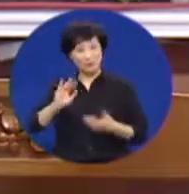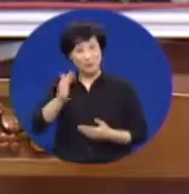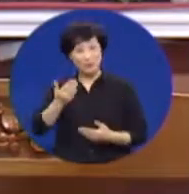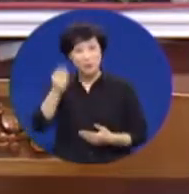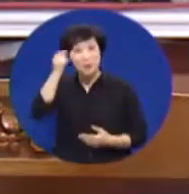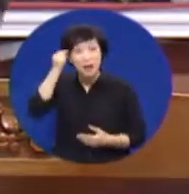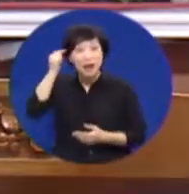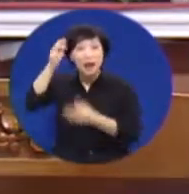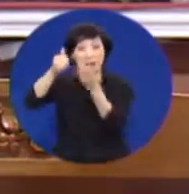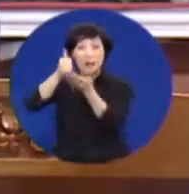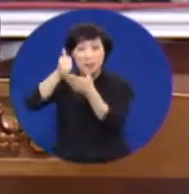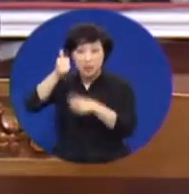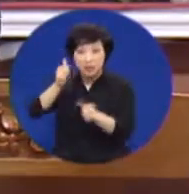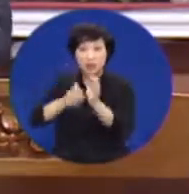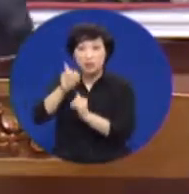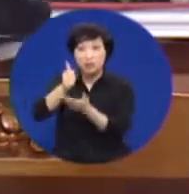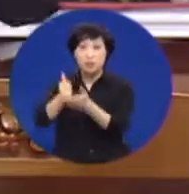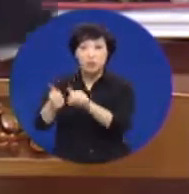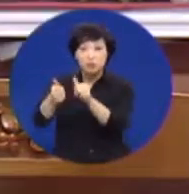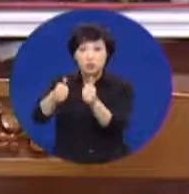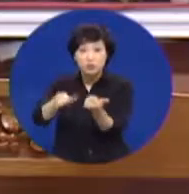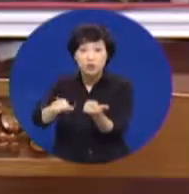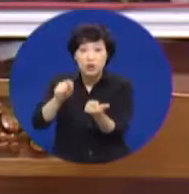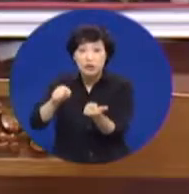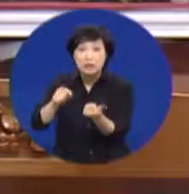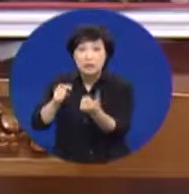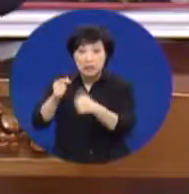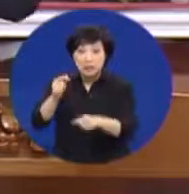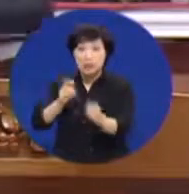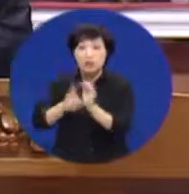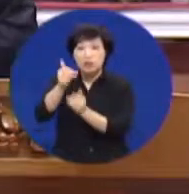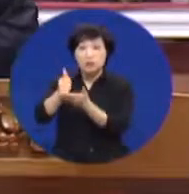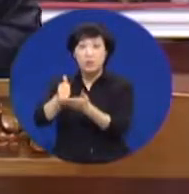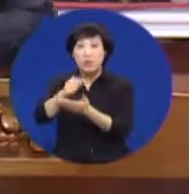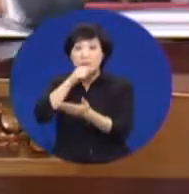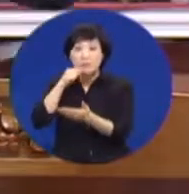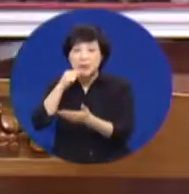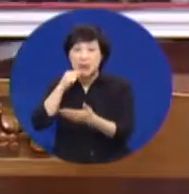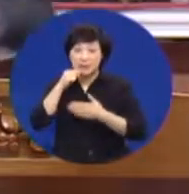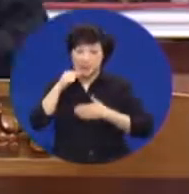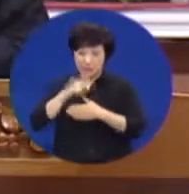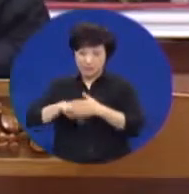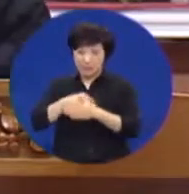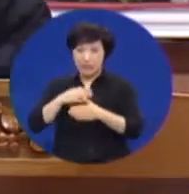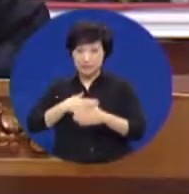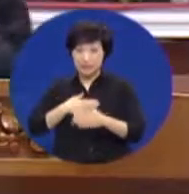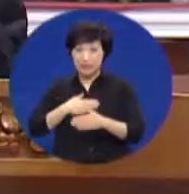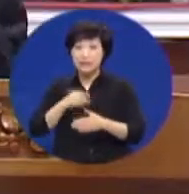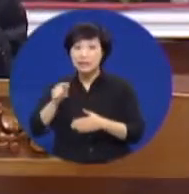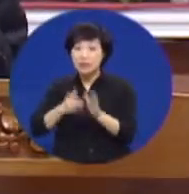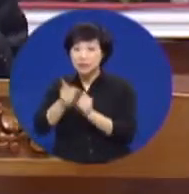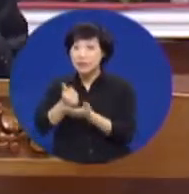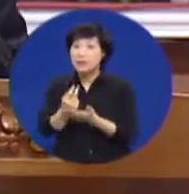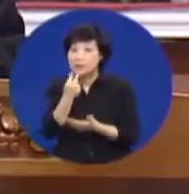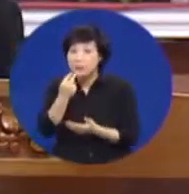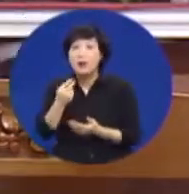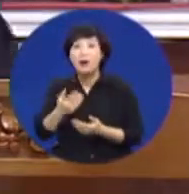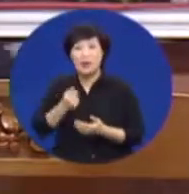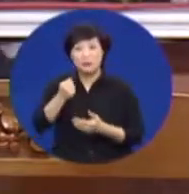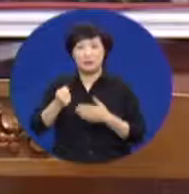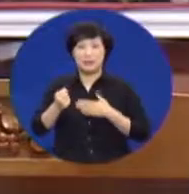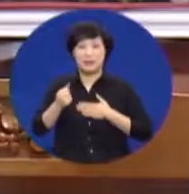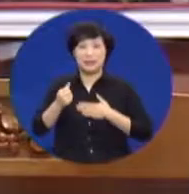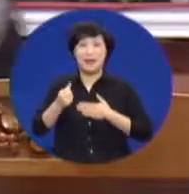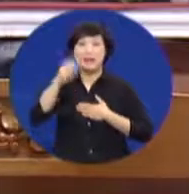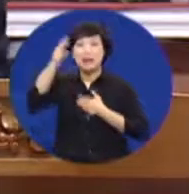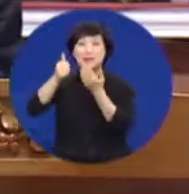하나님의 아들이 죽어서 그 아들이 내 안에서 그 아들의 생명으로 하나님을 아버지라 부르니